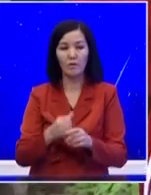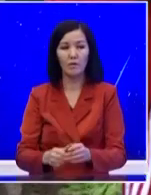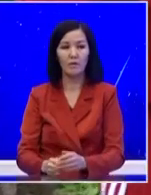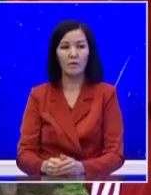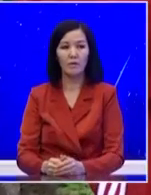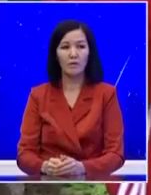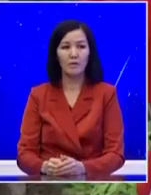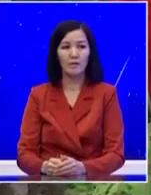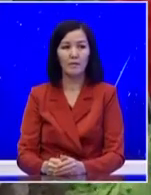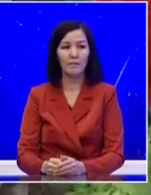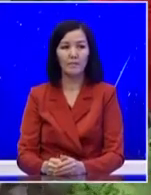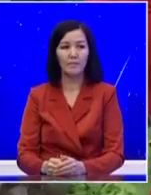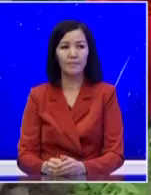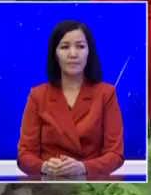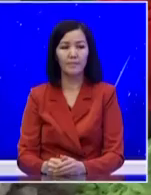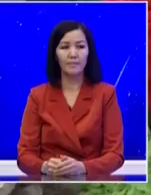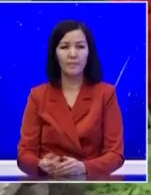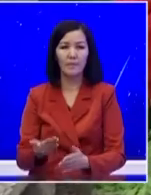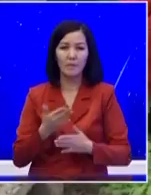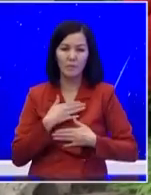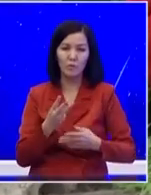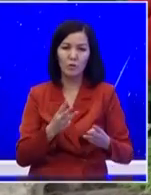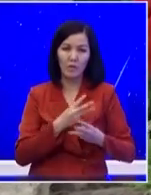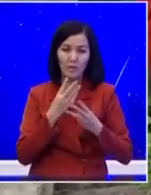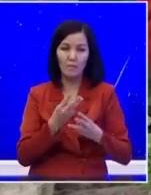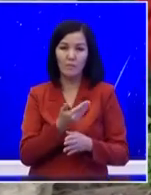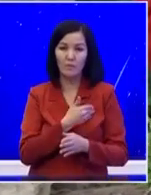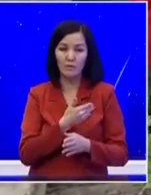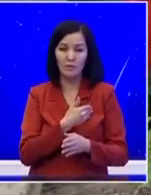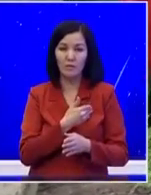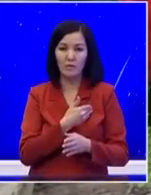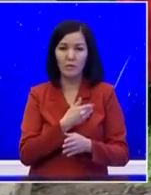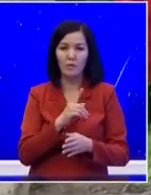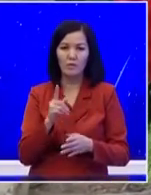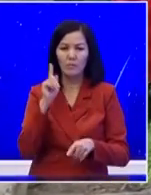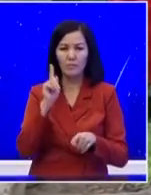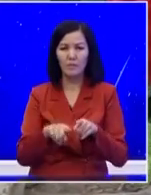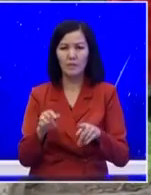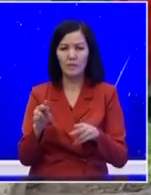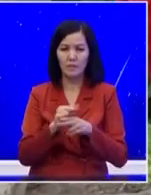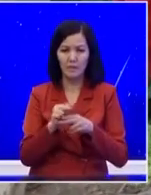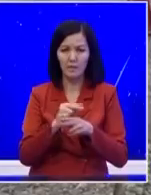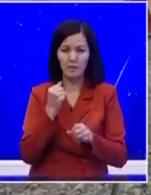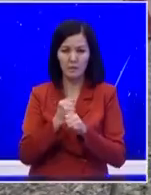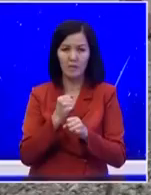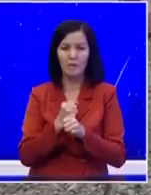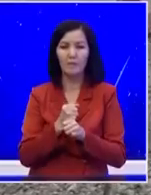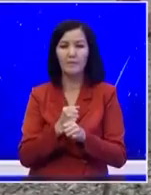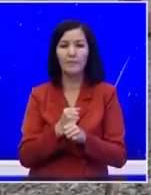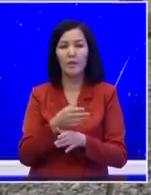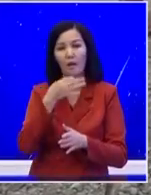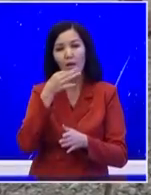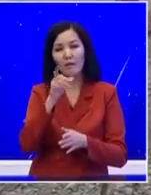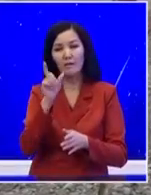такое. Конечно. Вы тоже хотите, да? Мы тоже хотим. Да. Но это, знаете, хотеть можно 10 лет. Только давайте быстрее. Ну, знаете, 5 лет уже. Ответственные